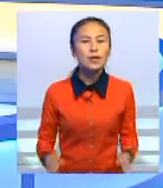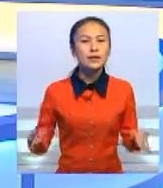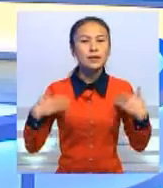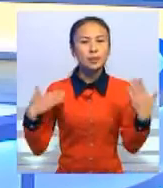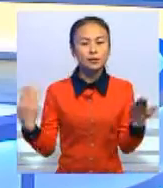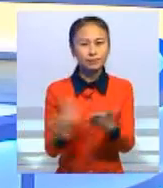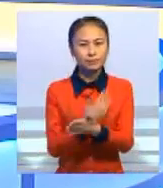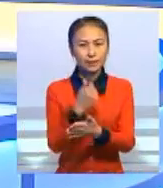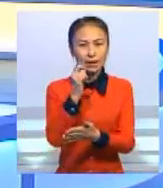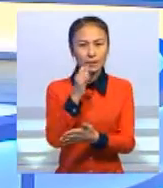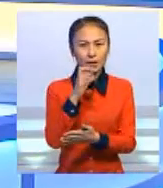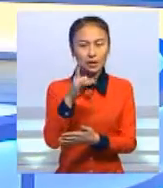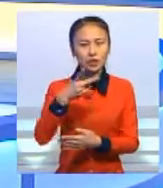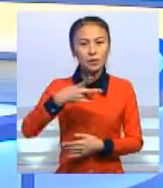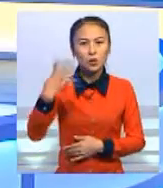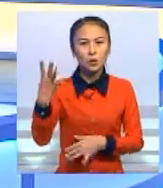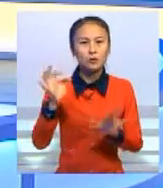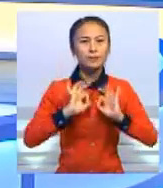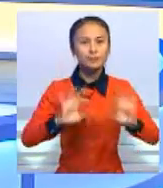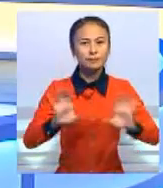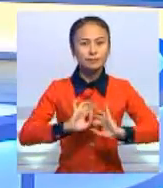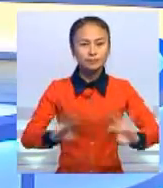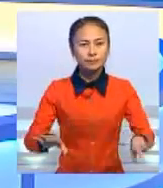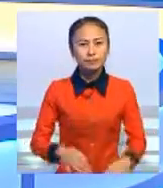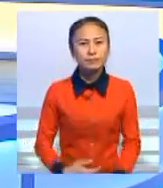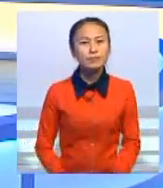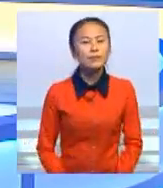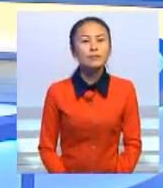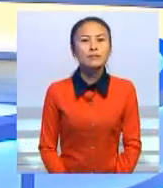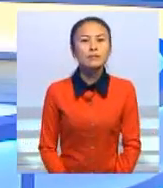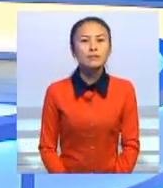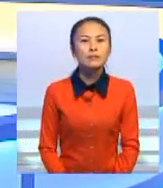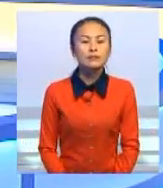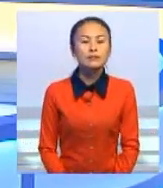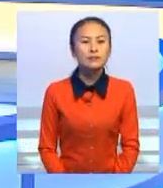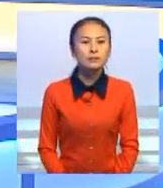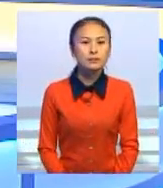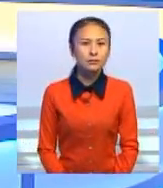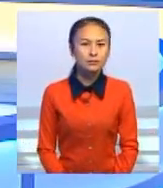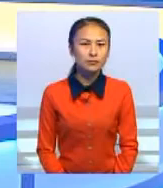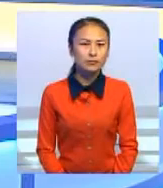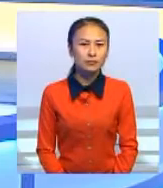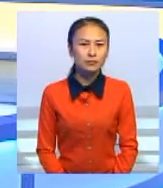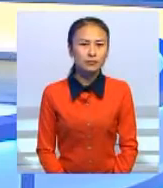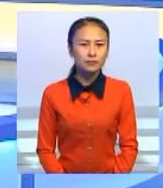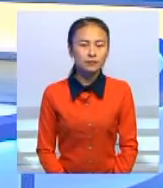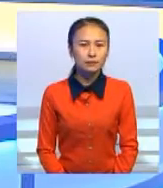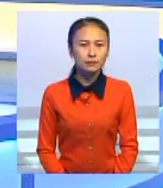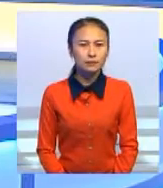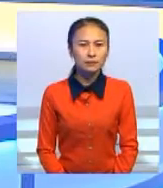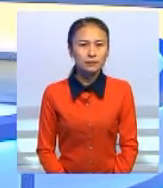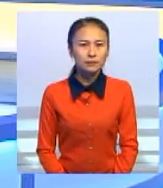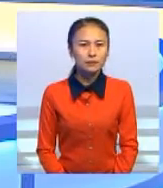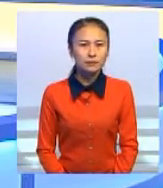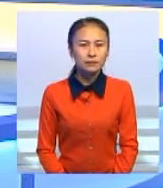Ассаламу алейкум. Хабар 24 арнасының тікелей эфирінде жаңалықтар. Студияда Әнуарбек Жәлел және сурдо аудармашы Жанбота